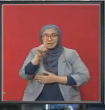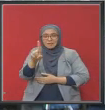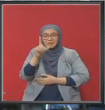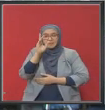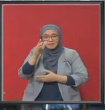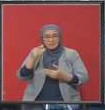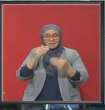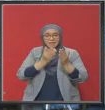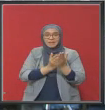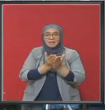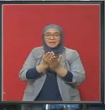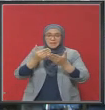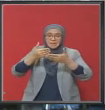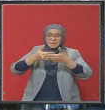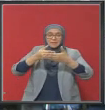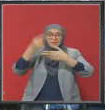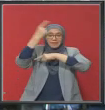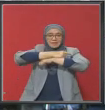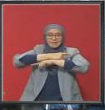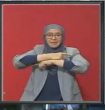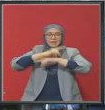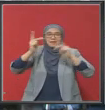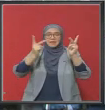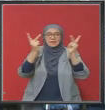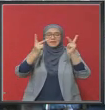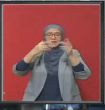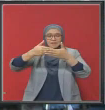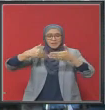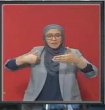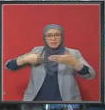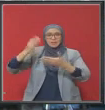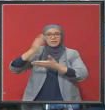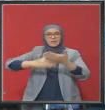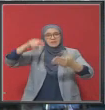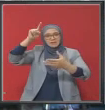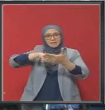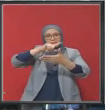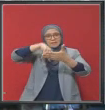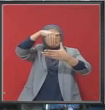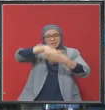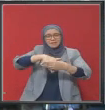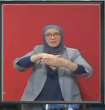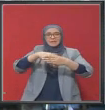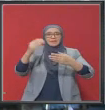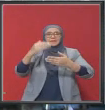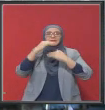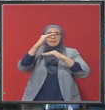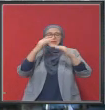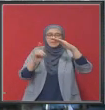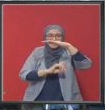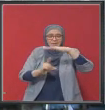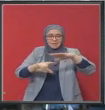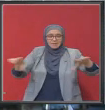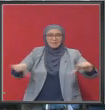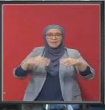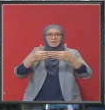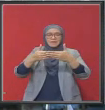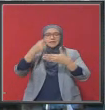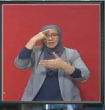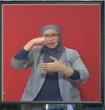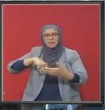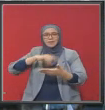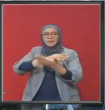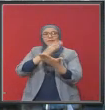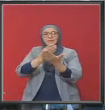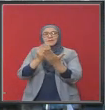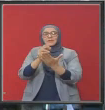mencadangkan penyesuaian terbaik agar api TS dapat bergerak maju dan bersaing di peringkat global dan kedua memberi lebih